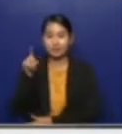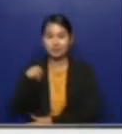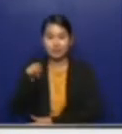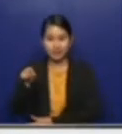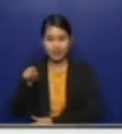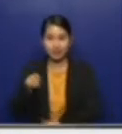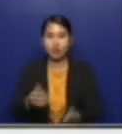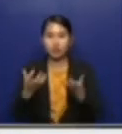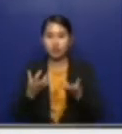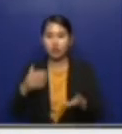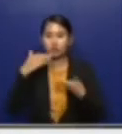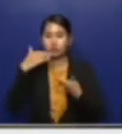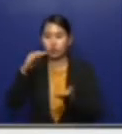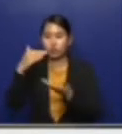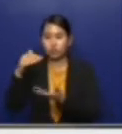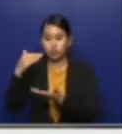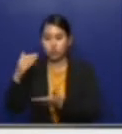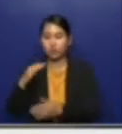ส่งออก